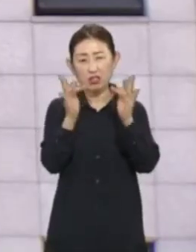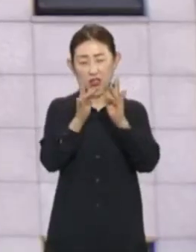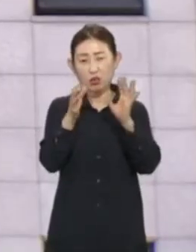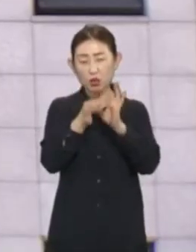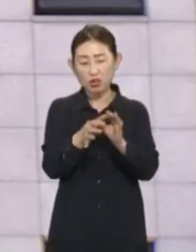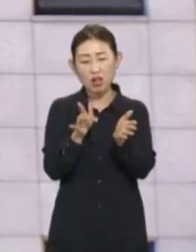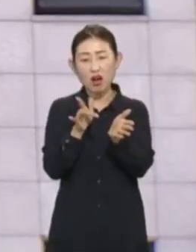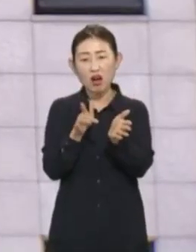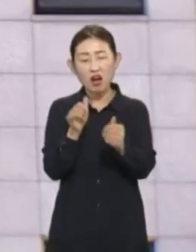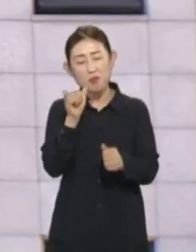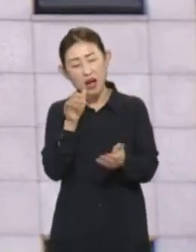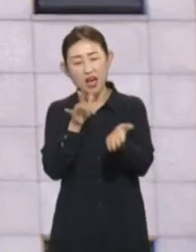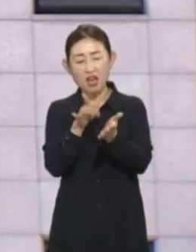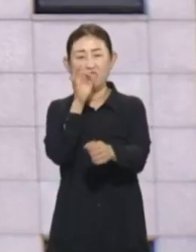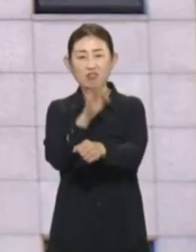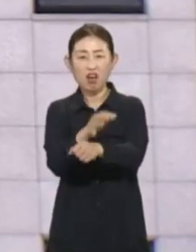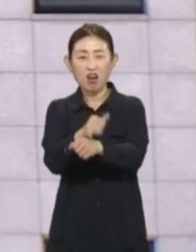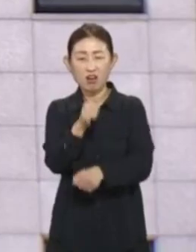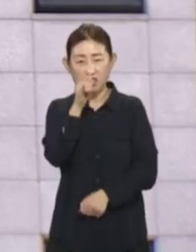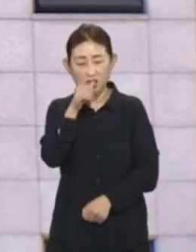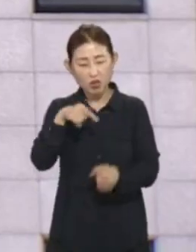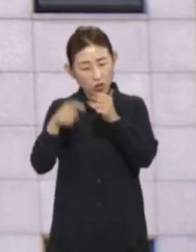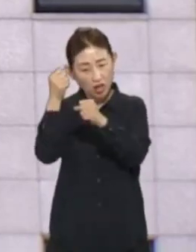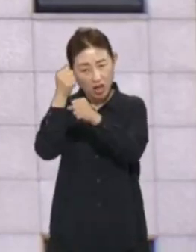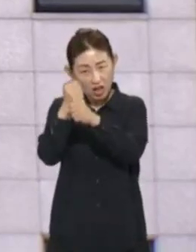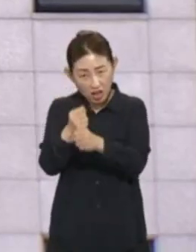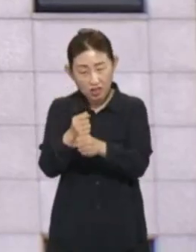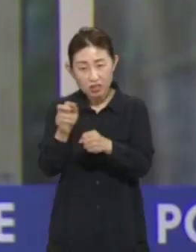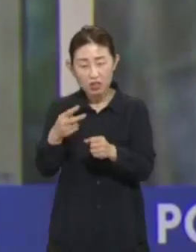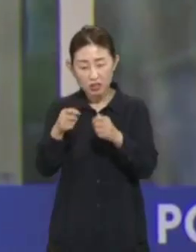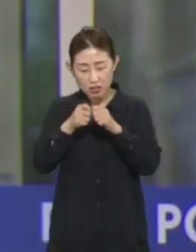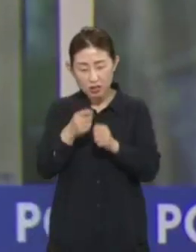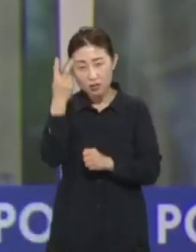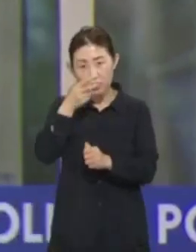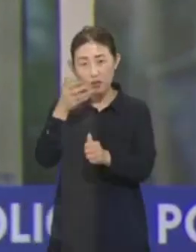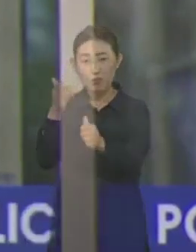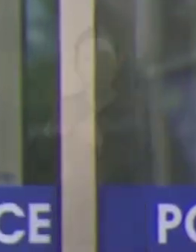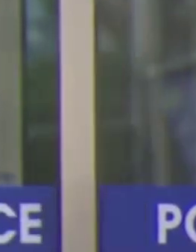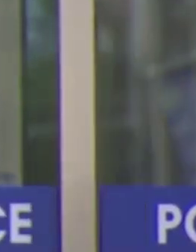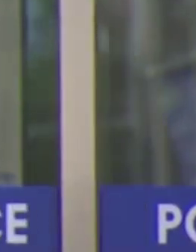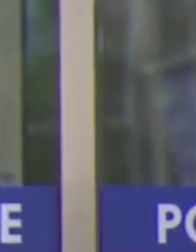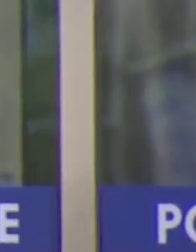통해 마약을 구했다고 진술했다며 국과수에 정밀 검사를 의뢰했습니다.